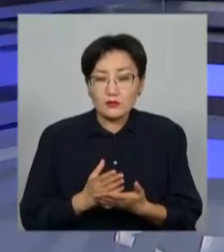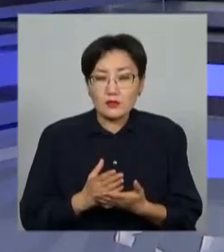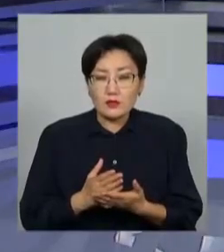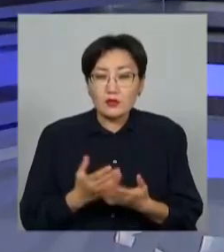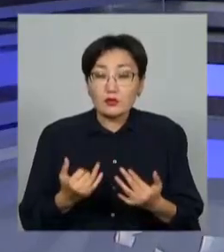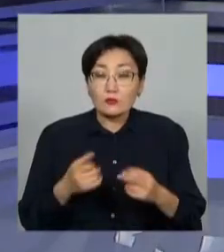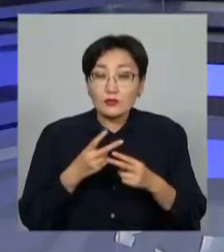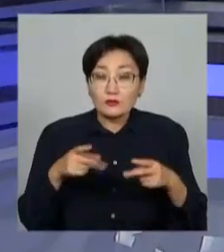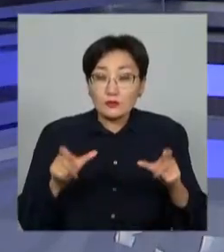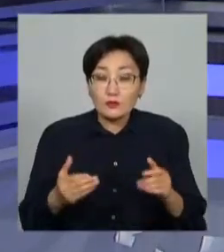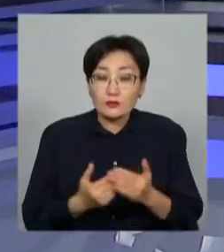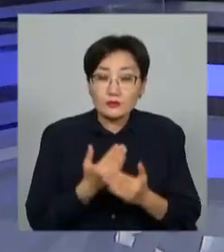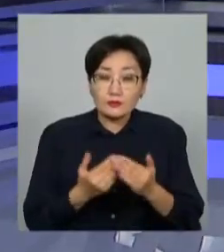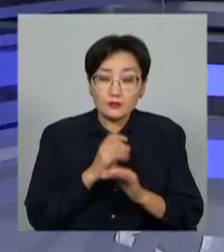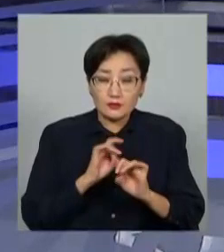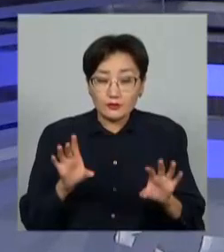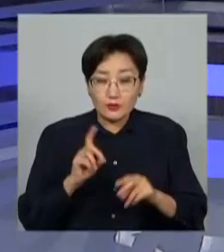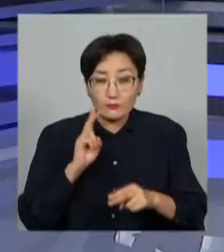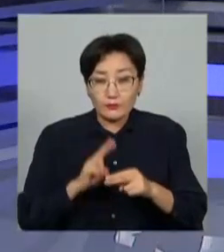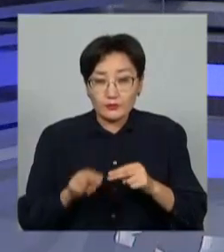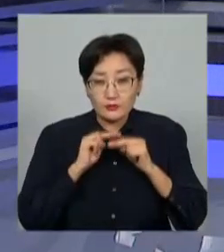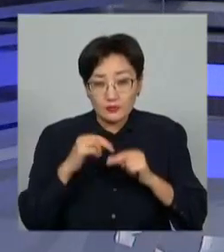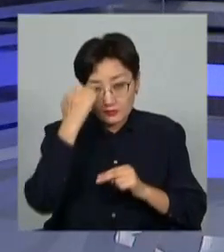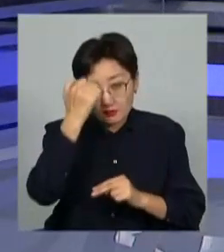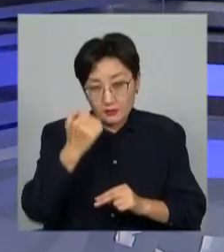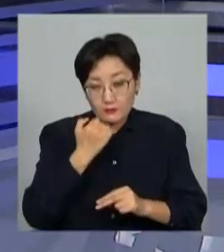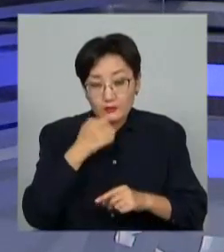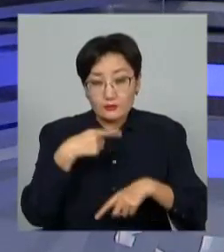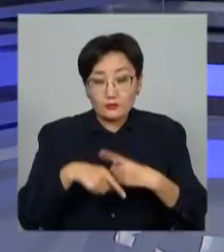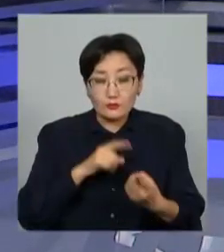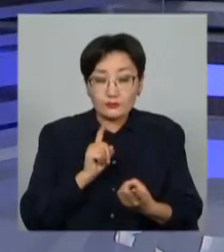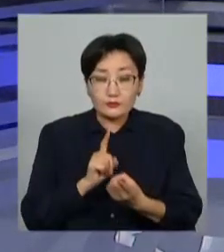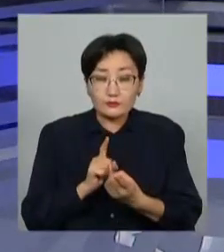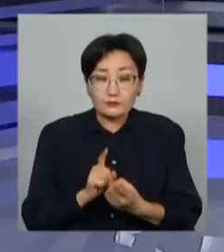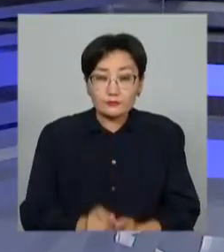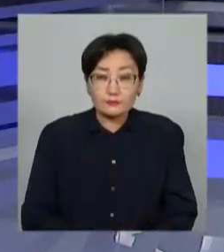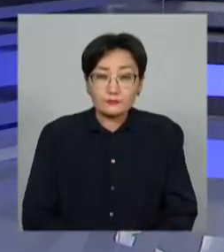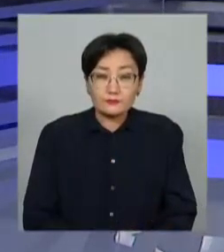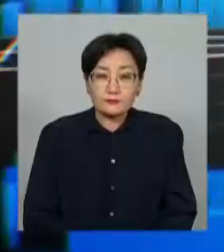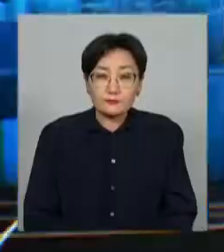Мінекей құрметті көрермен, әзірге айтарымыз осы. Кешкі жаңалықтарда жолыққанша аман сау болыңыздар.